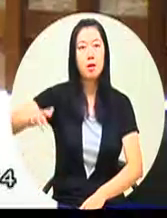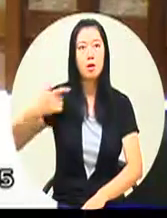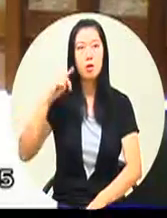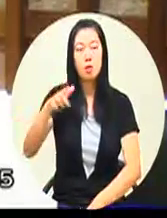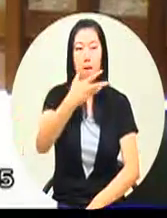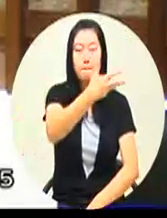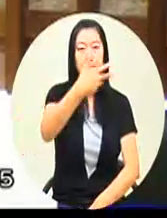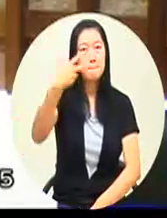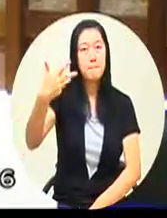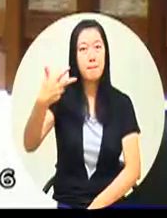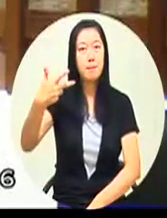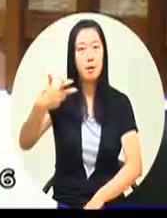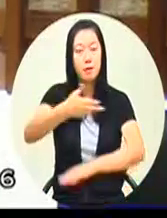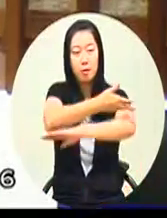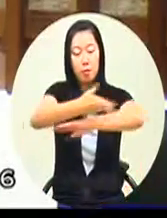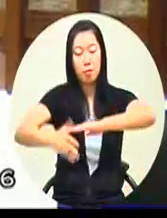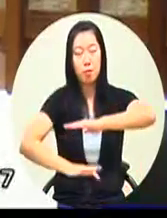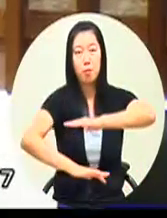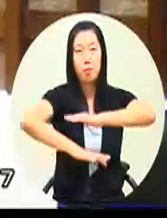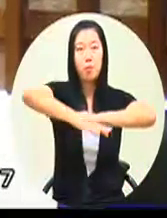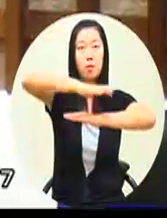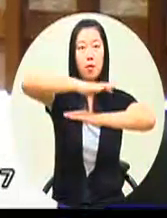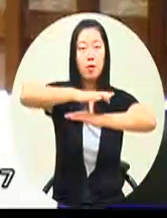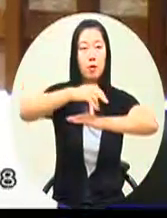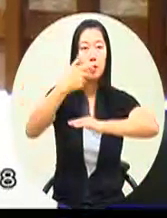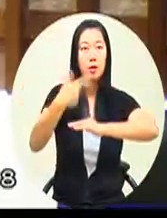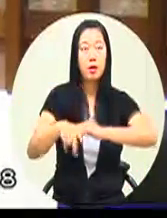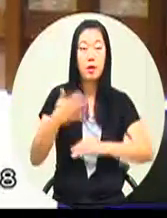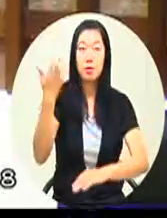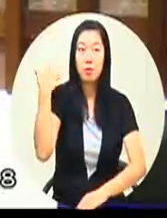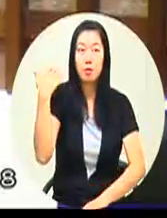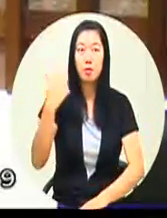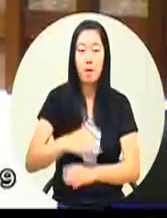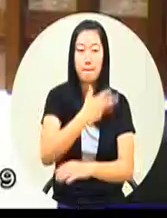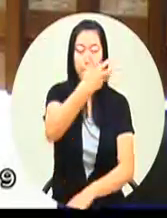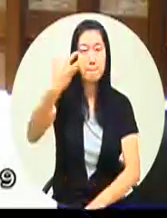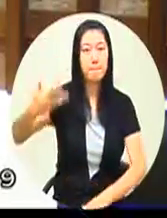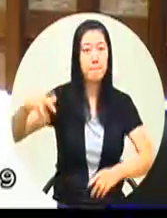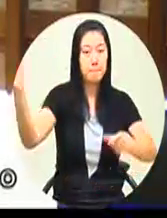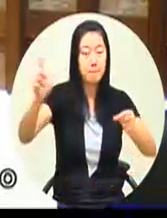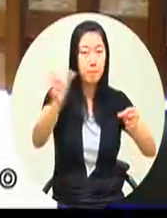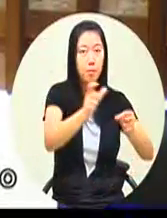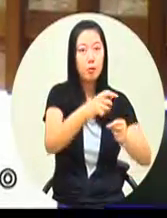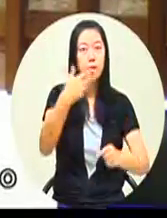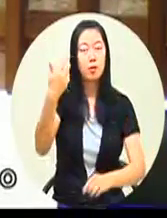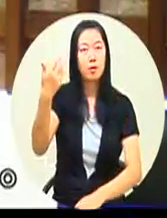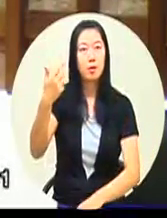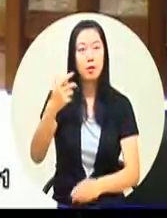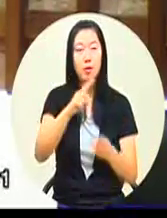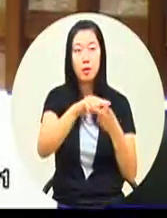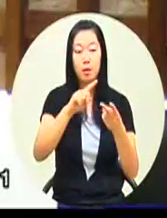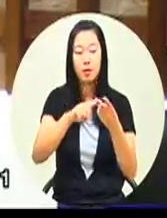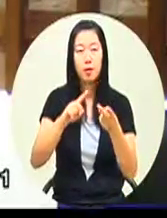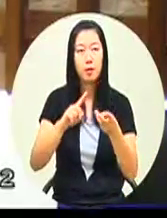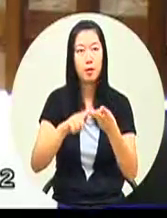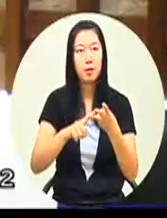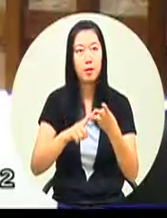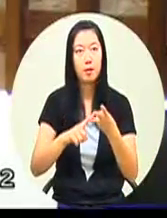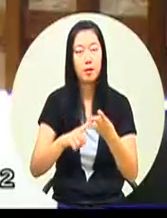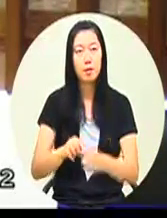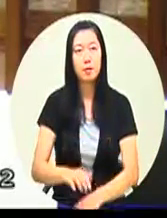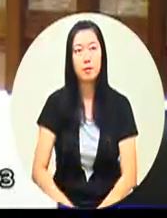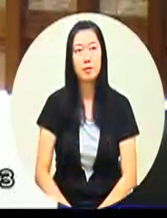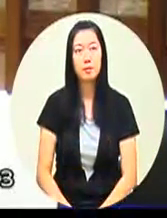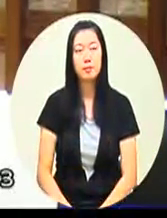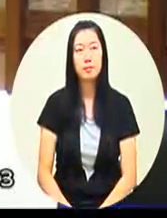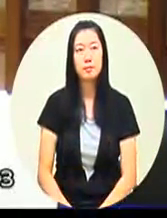灾，包括吼啊，前届八八水灾，包括一届迄个迄阵啊，当时一届啊，